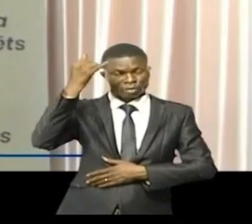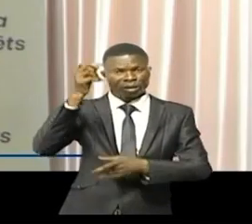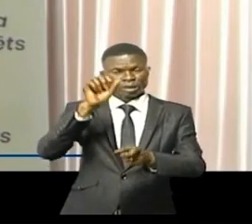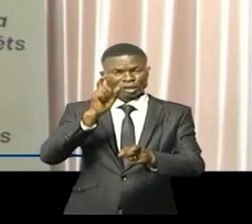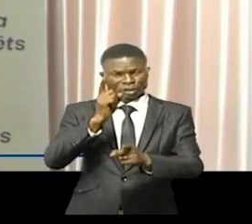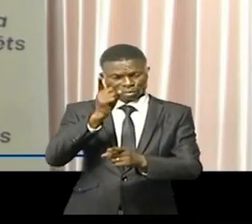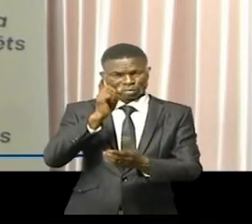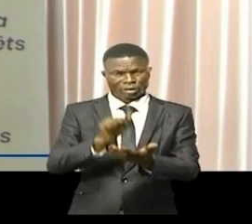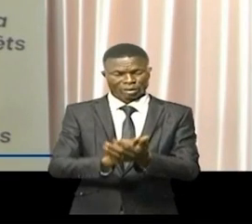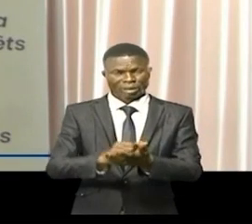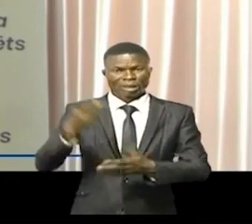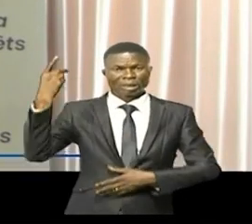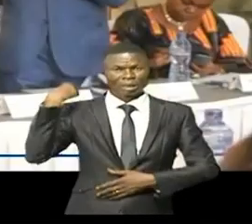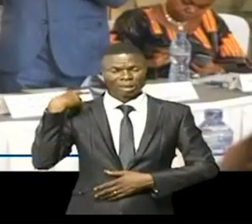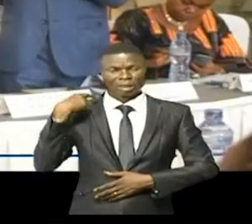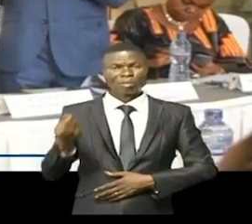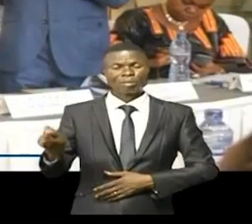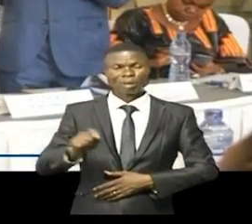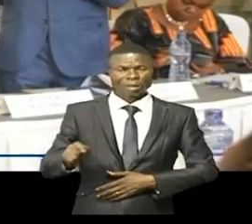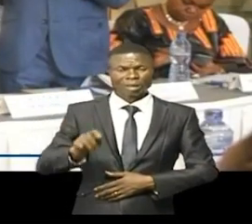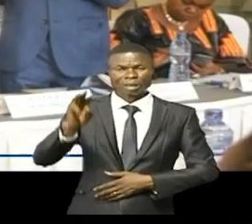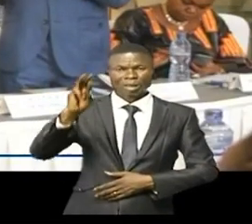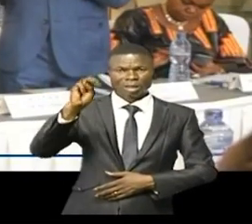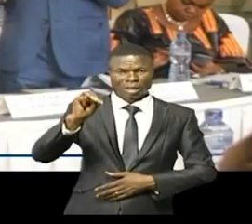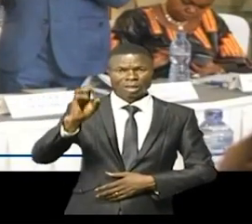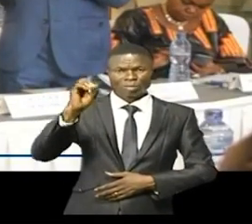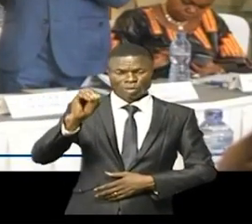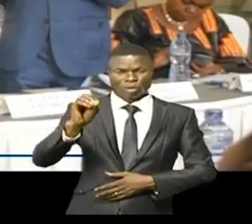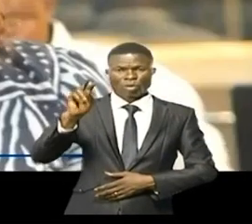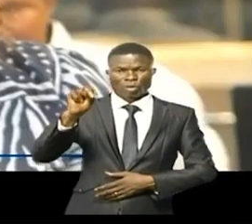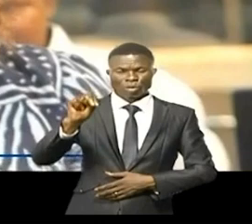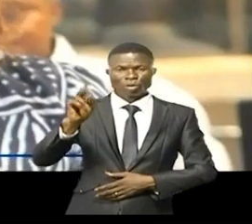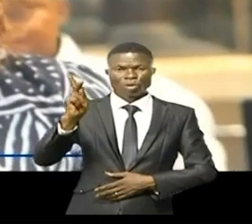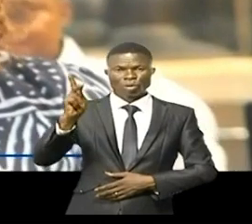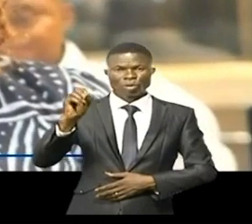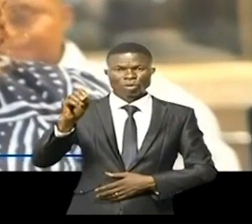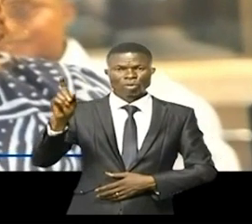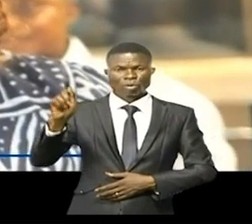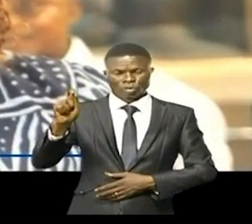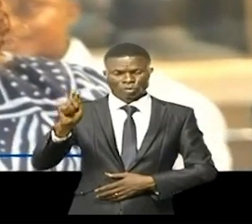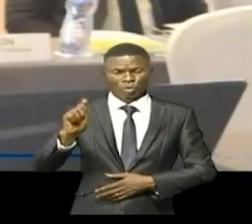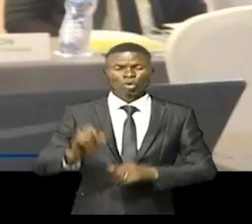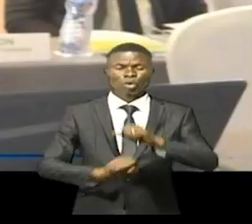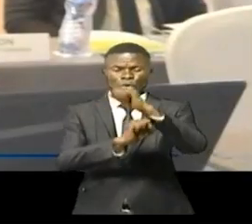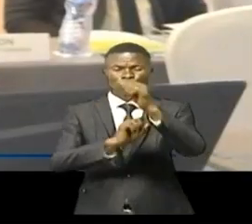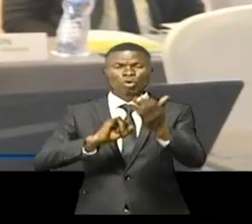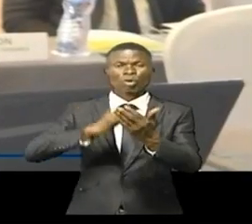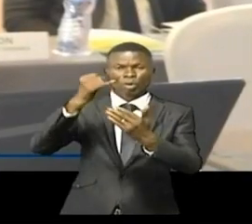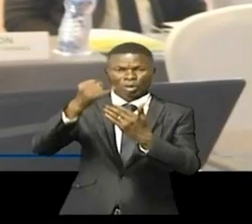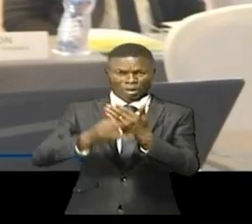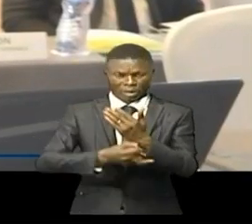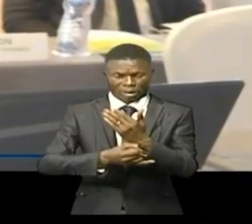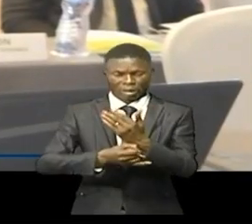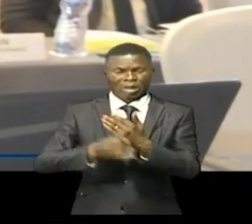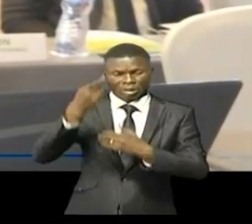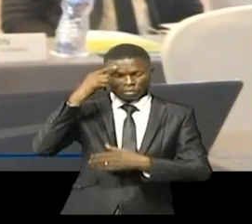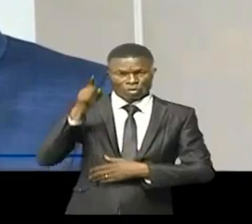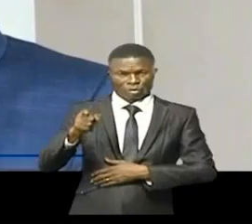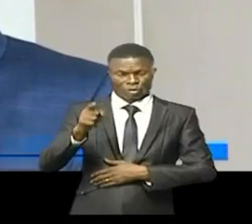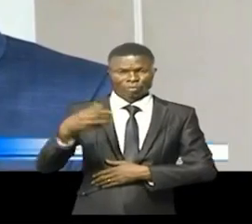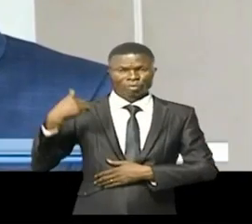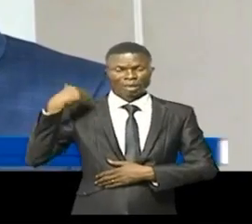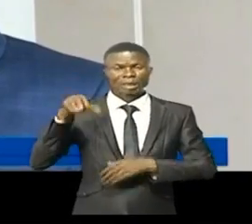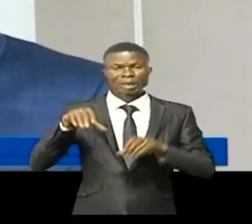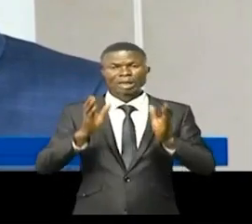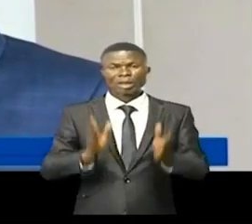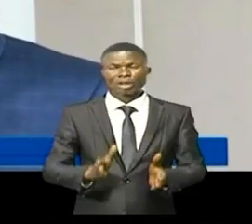Les notables du territoire de Mokoto se sont engagés à soutenir les projets pour le développement de ces coins du pays. L'État congolais